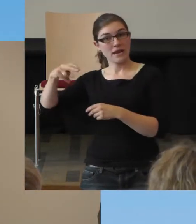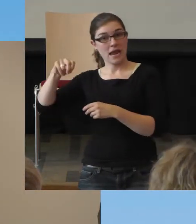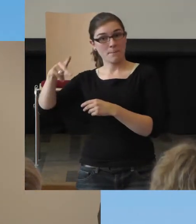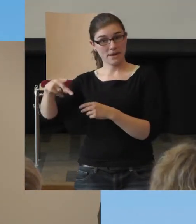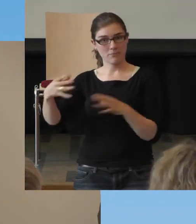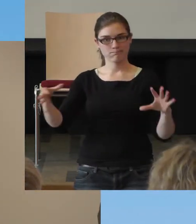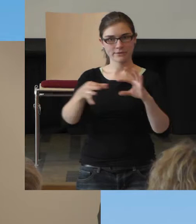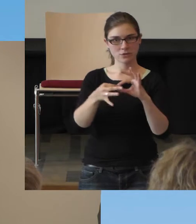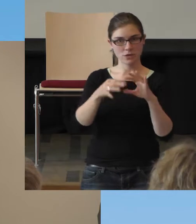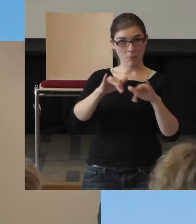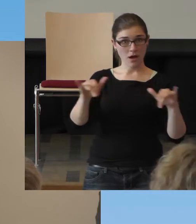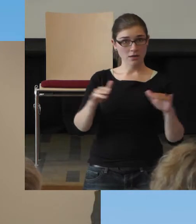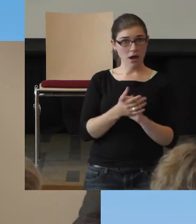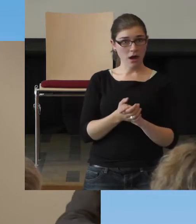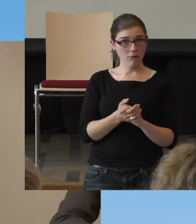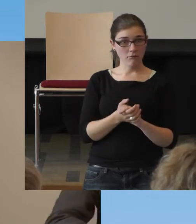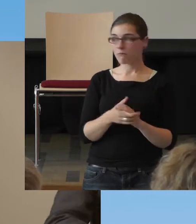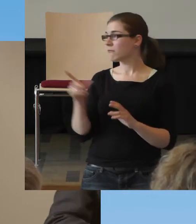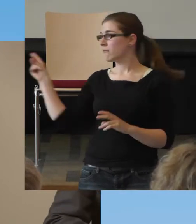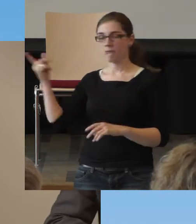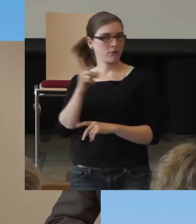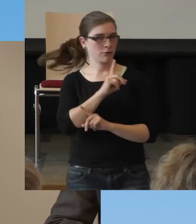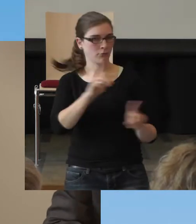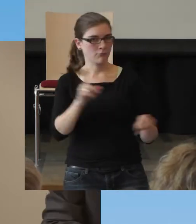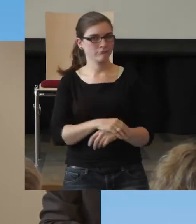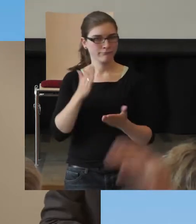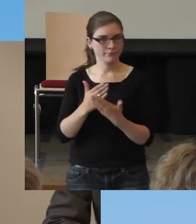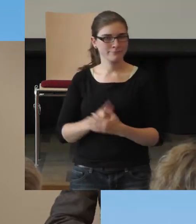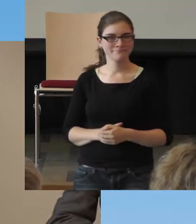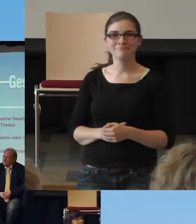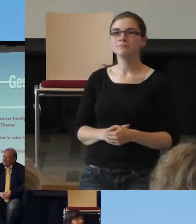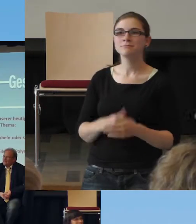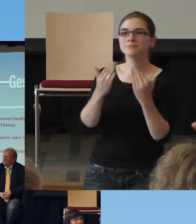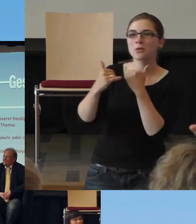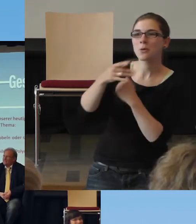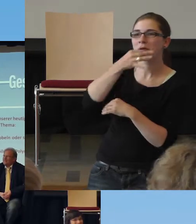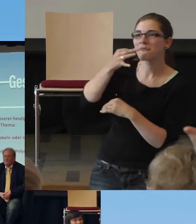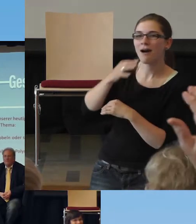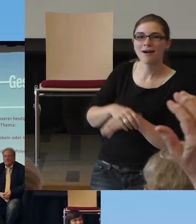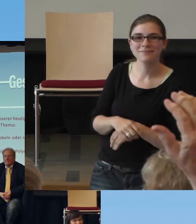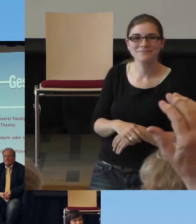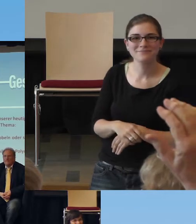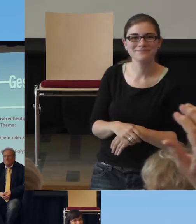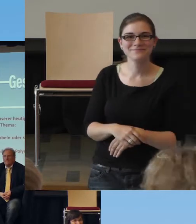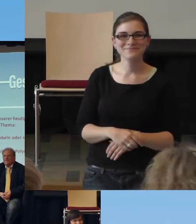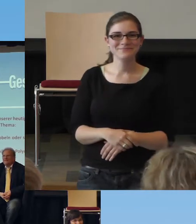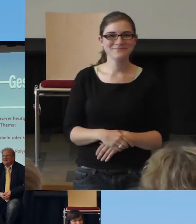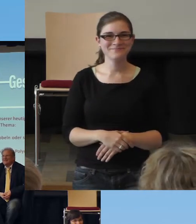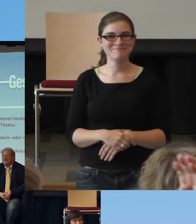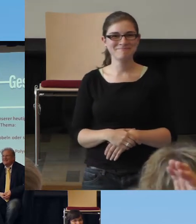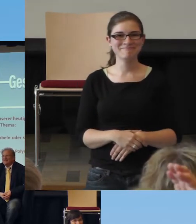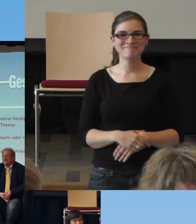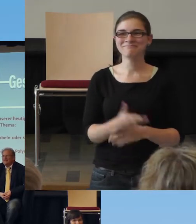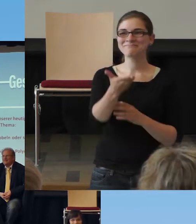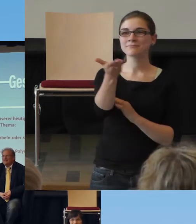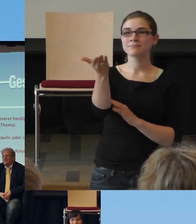Das war eine kurze Antwort Hat noch jemand eine kurze Frage Moment Oh ja hier hinten an der Bar Ich